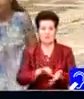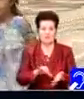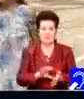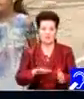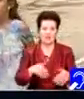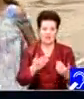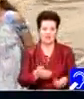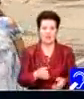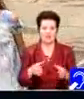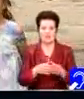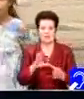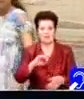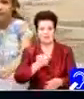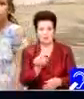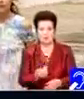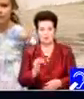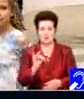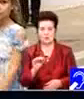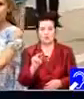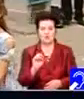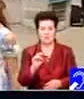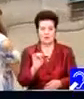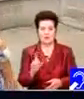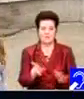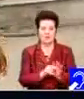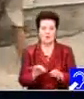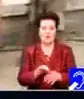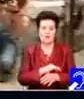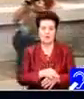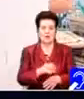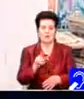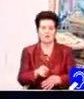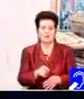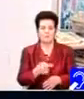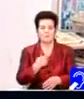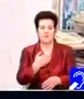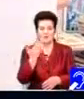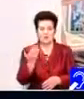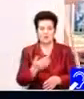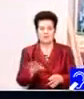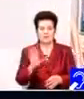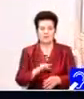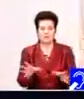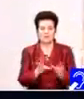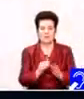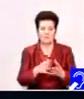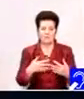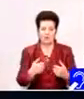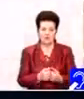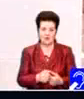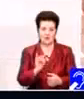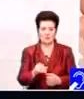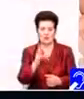și candidatul Partidului Socialiștilor, Ion Ceban, împreună cu soția sa. Spune că și-a exprimat votul după ce a fost împreună cu familia și pe